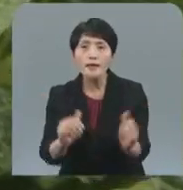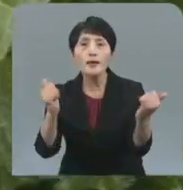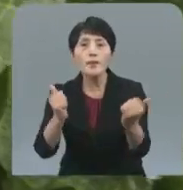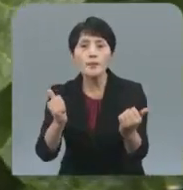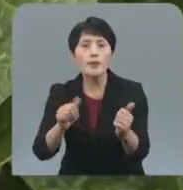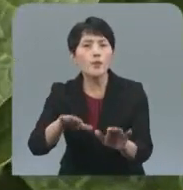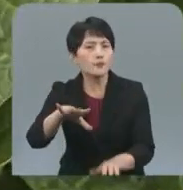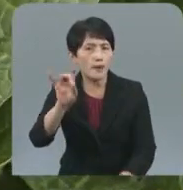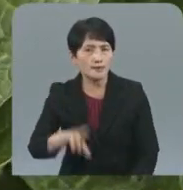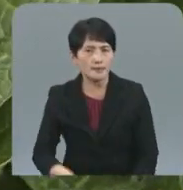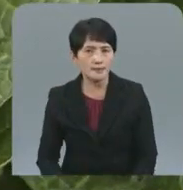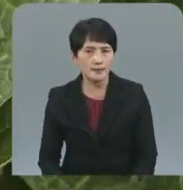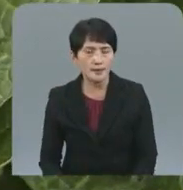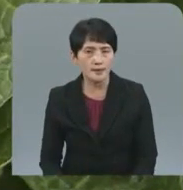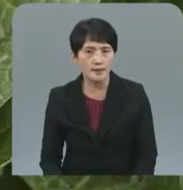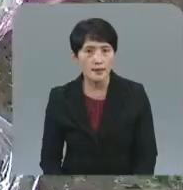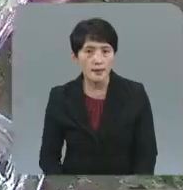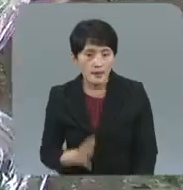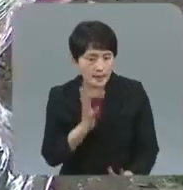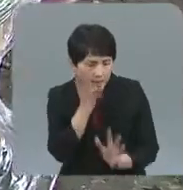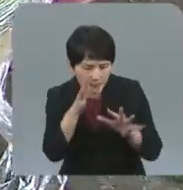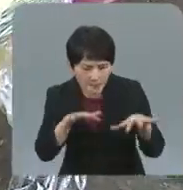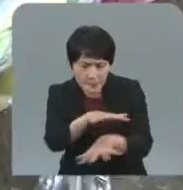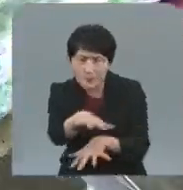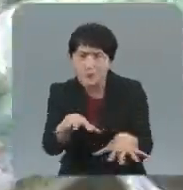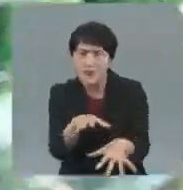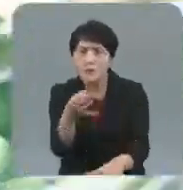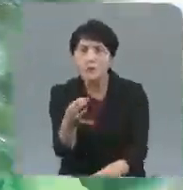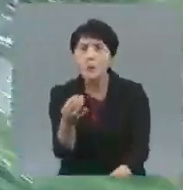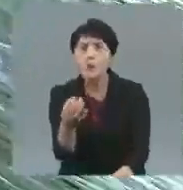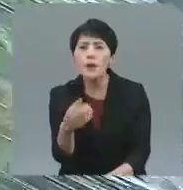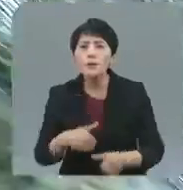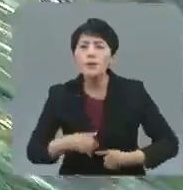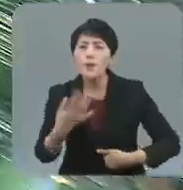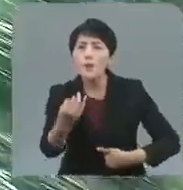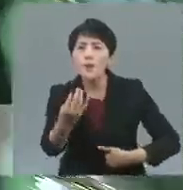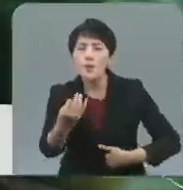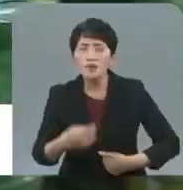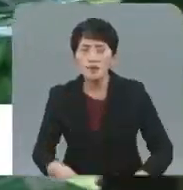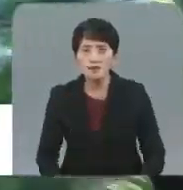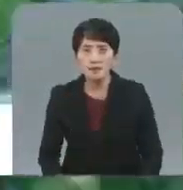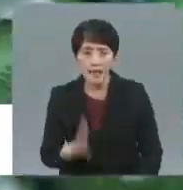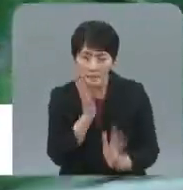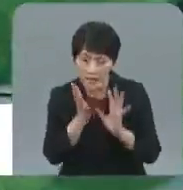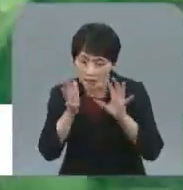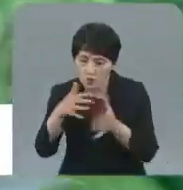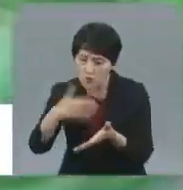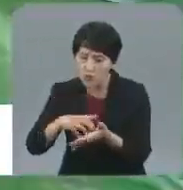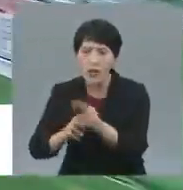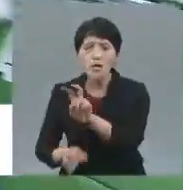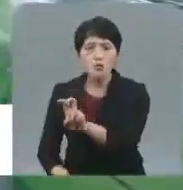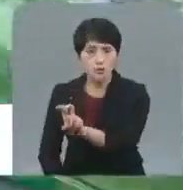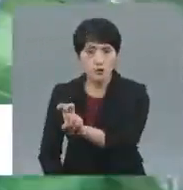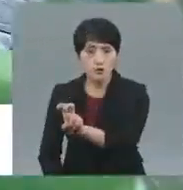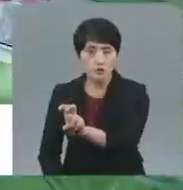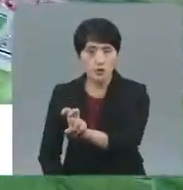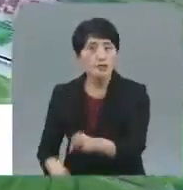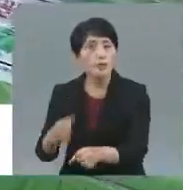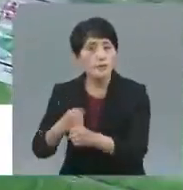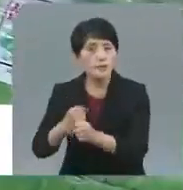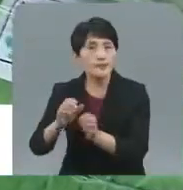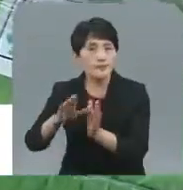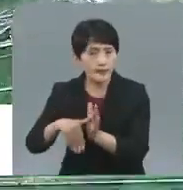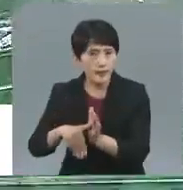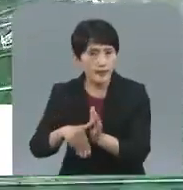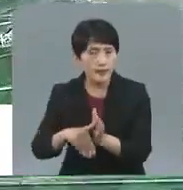葱、白菜等农畜产品，产业部负责石油类，农食品部和海水部负责主要食品